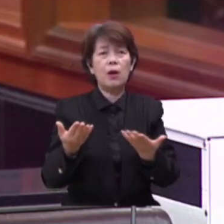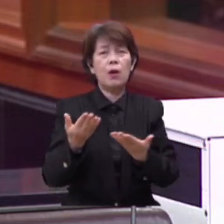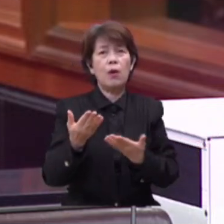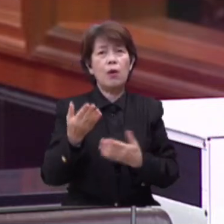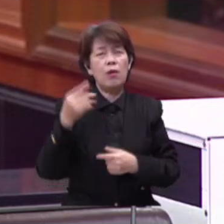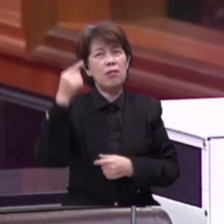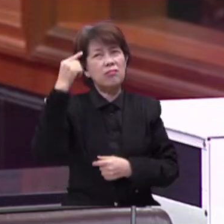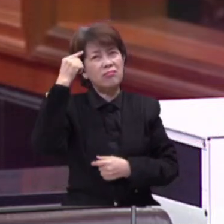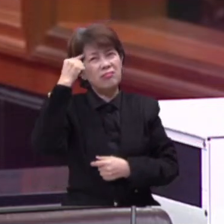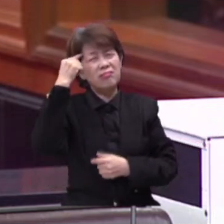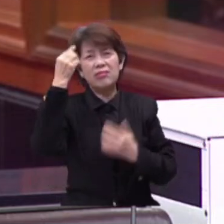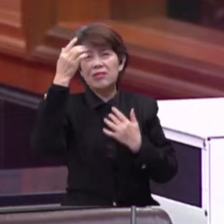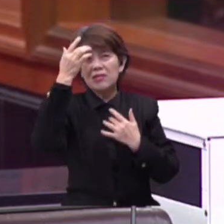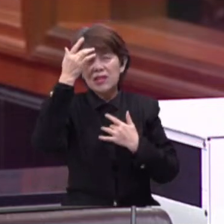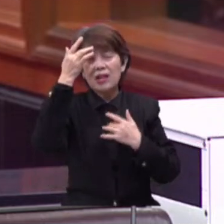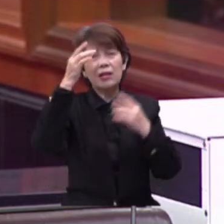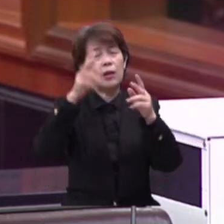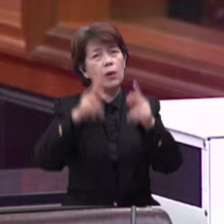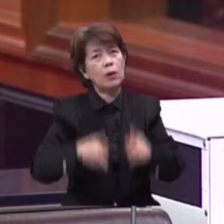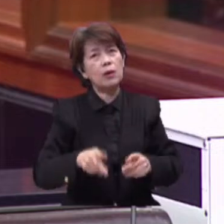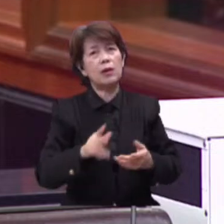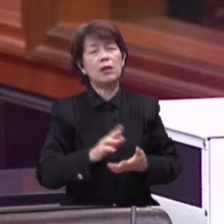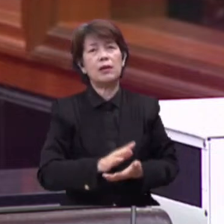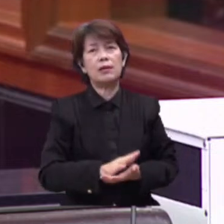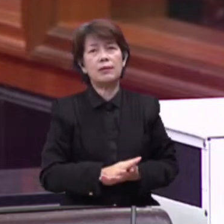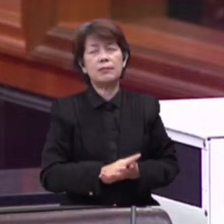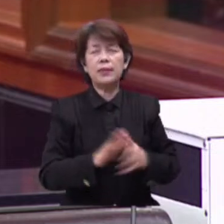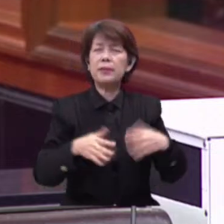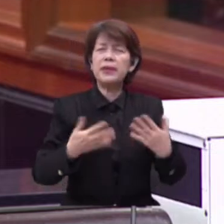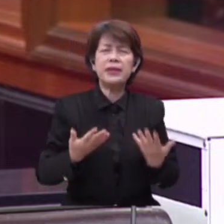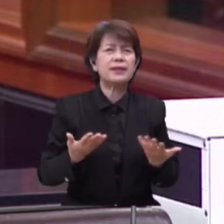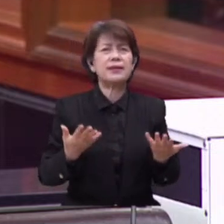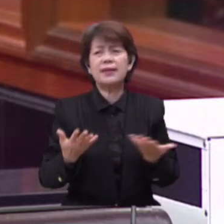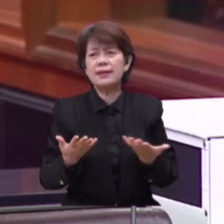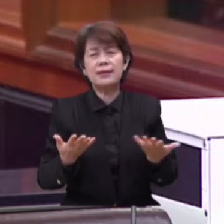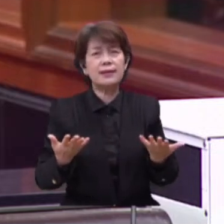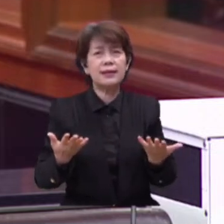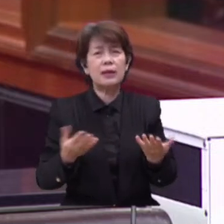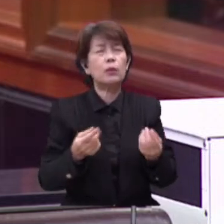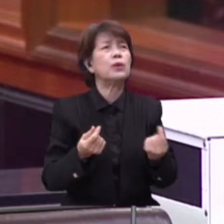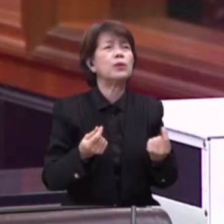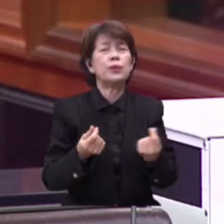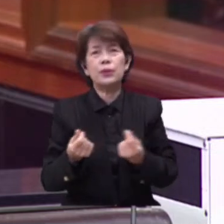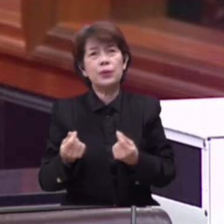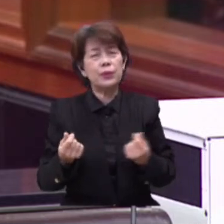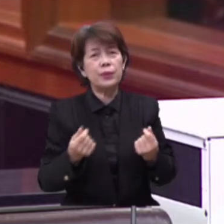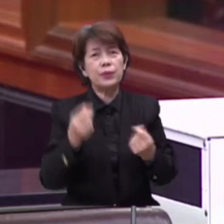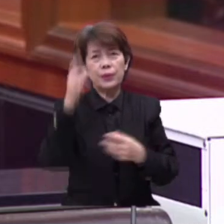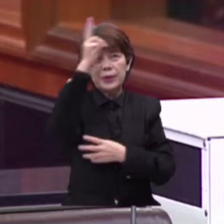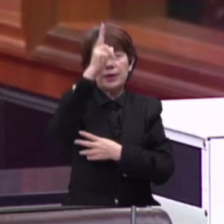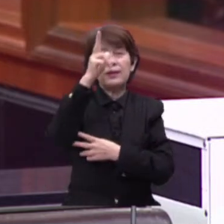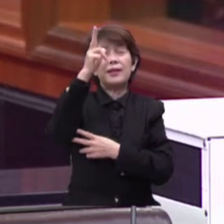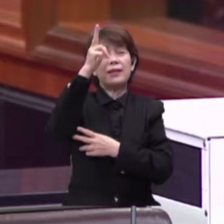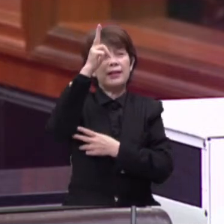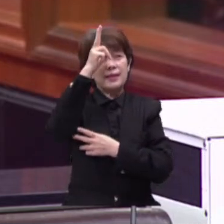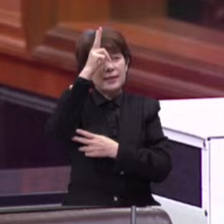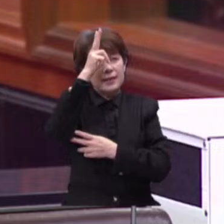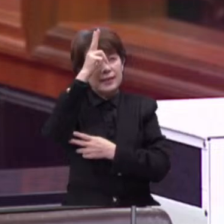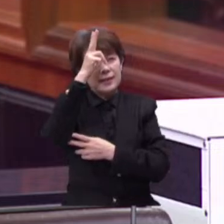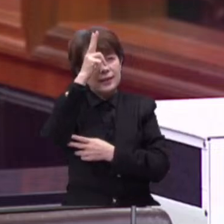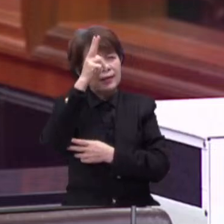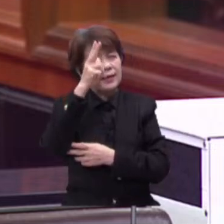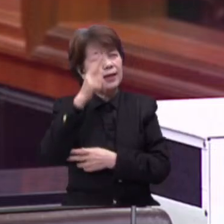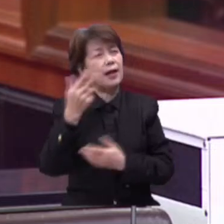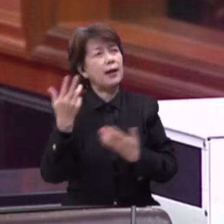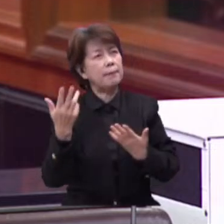mental ini jadi Bagaimanakah juga ya kerajaan menyeimbangkan apabila